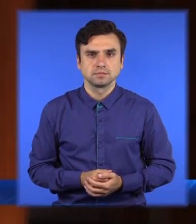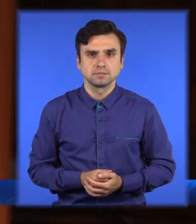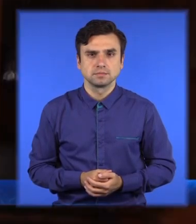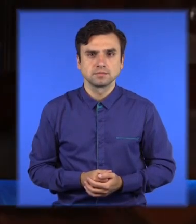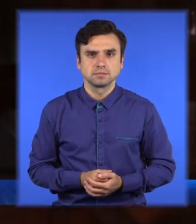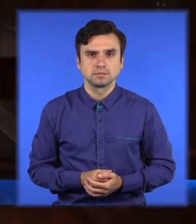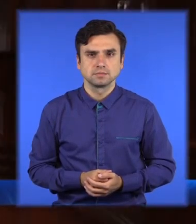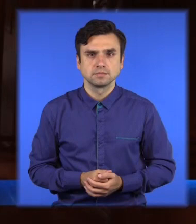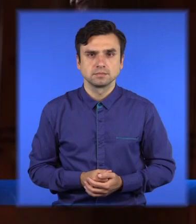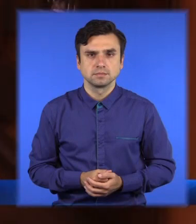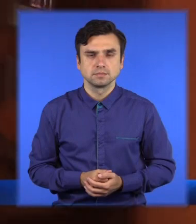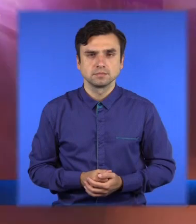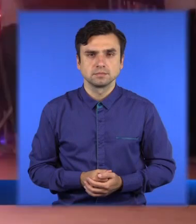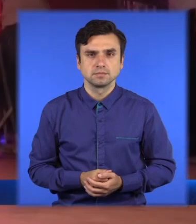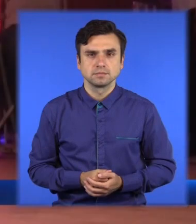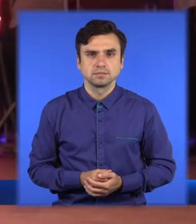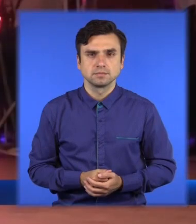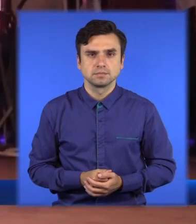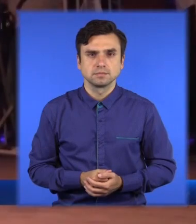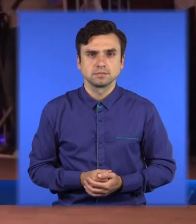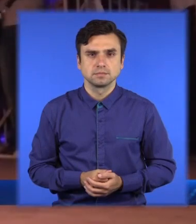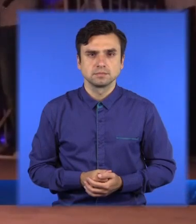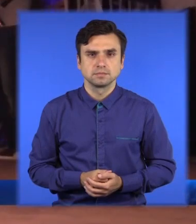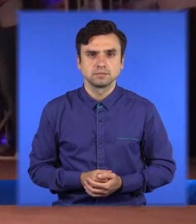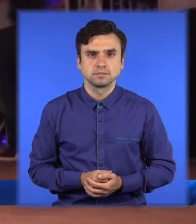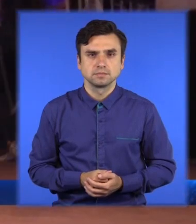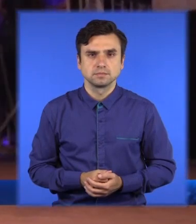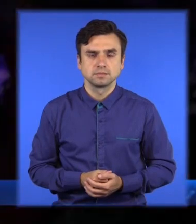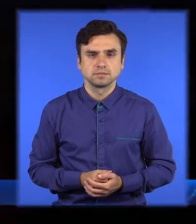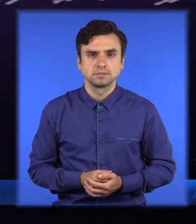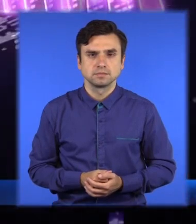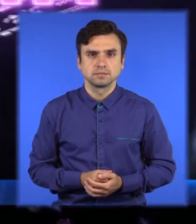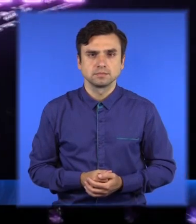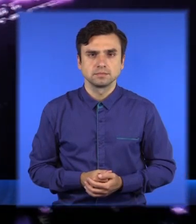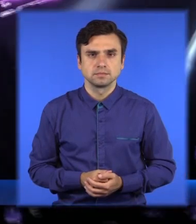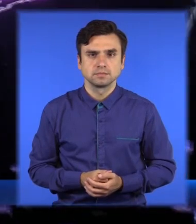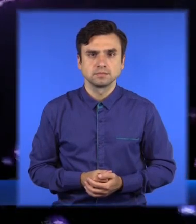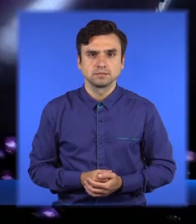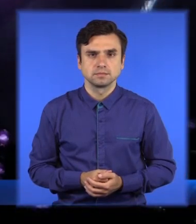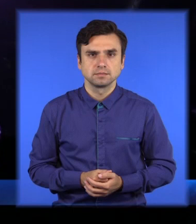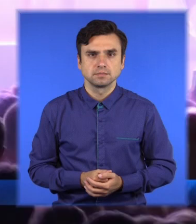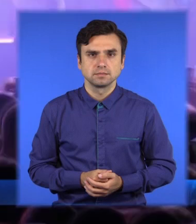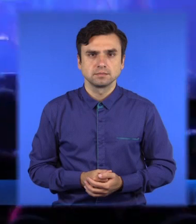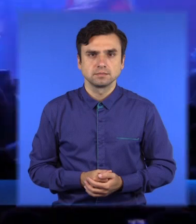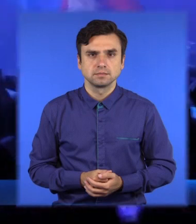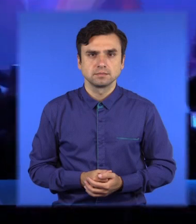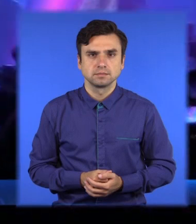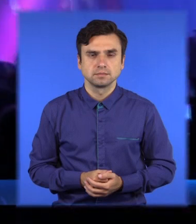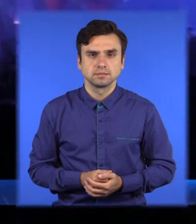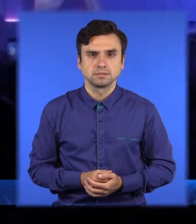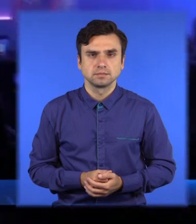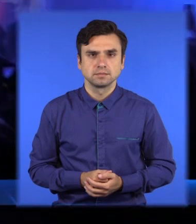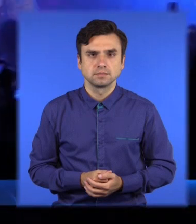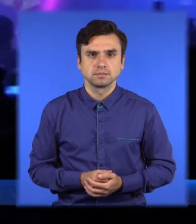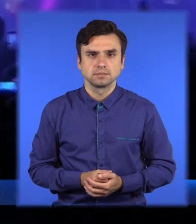Годинне очікування та перечуття вибухового заряду енергії від не менш зарядженого Монатіка, і артист нарешті виходить на сцену. А слухачі